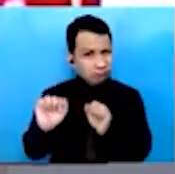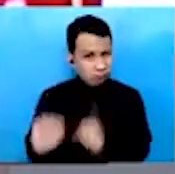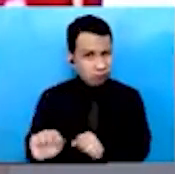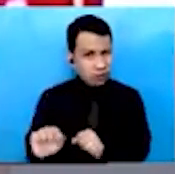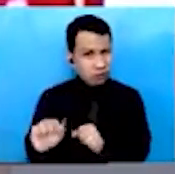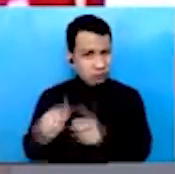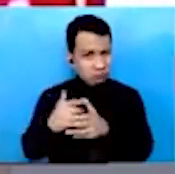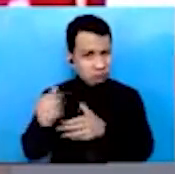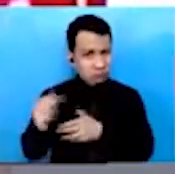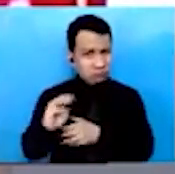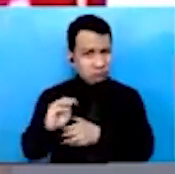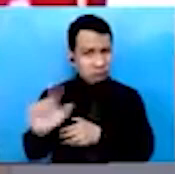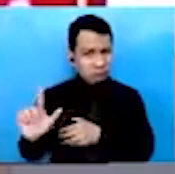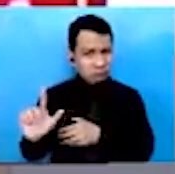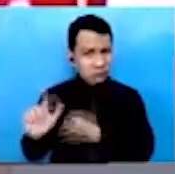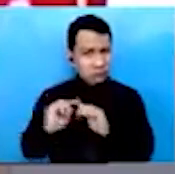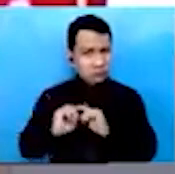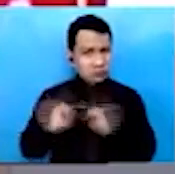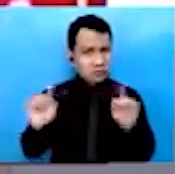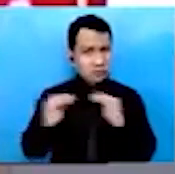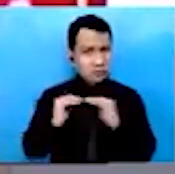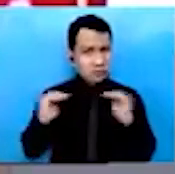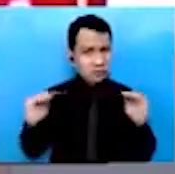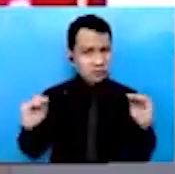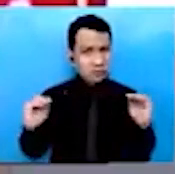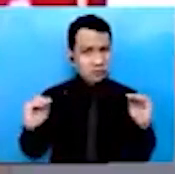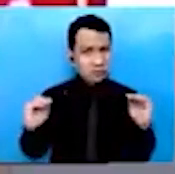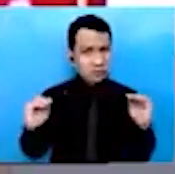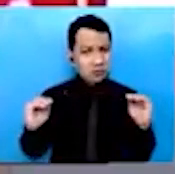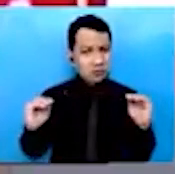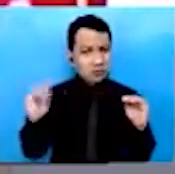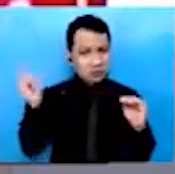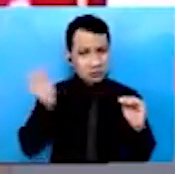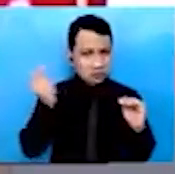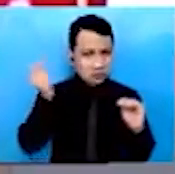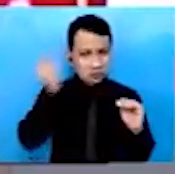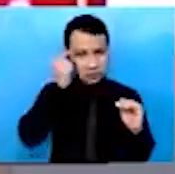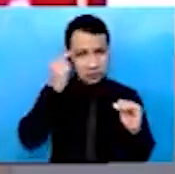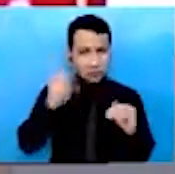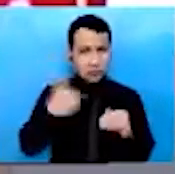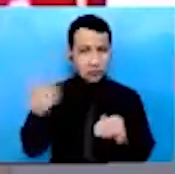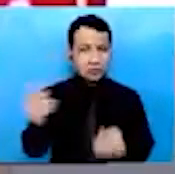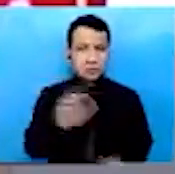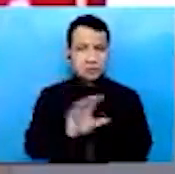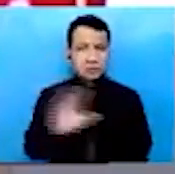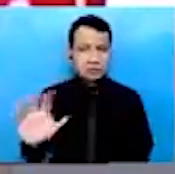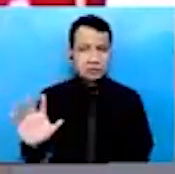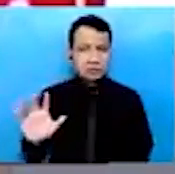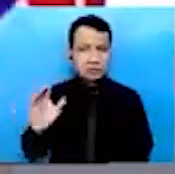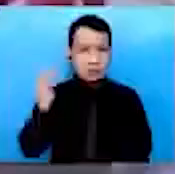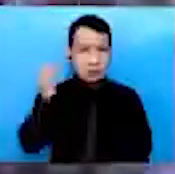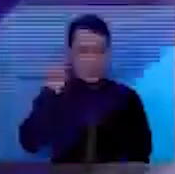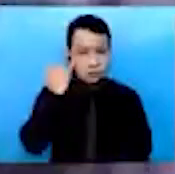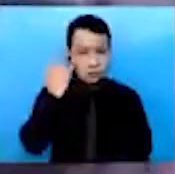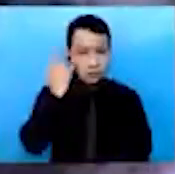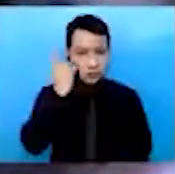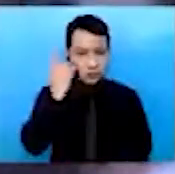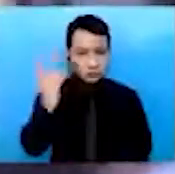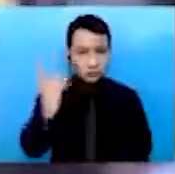ng mall? Magkaiba ang sagot dyan ng mga opisyal ng gobyerno. Nasa frontline ng balitang yan si Jenny Dongon.